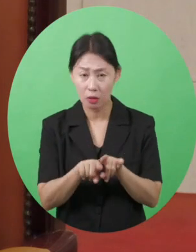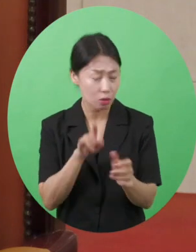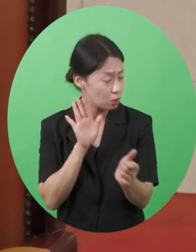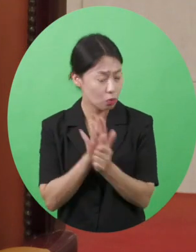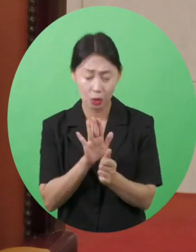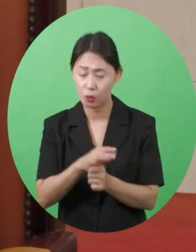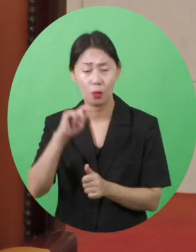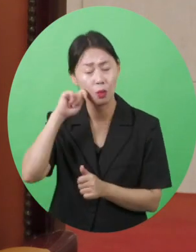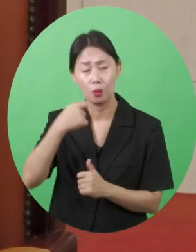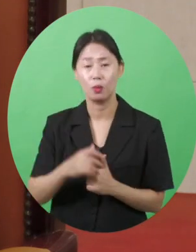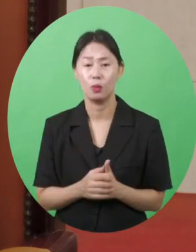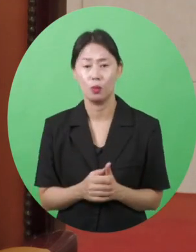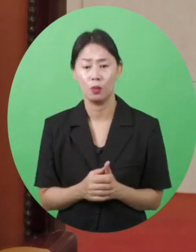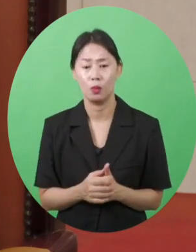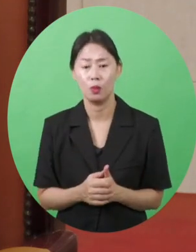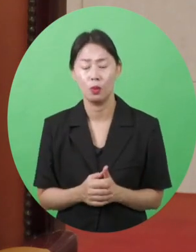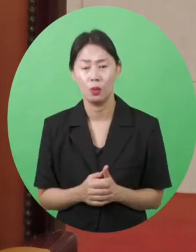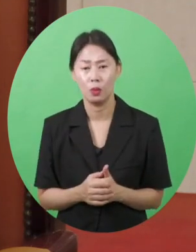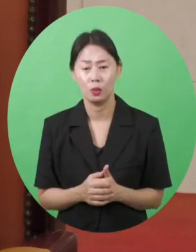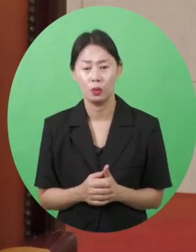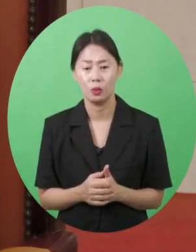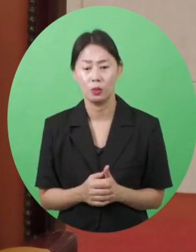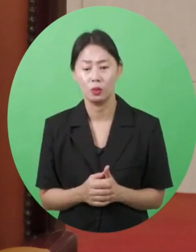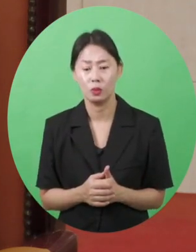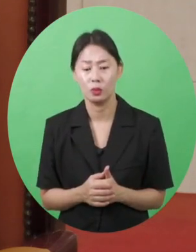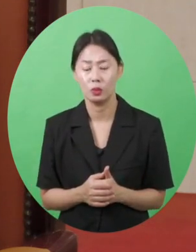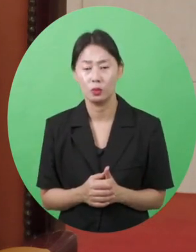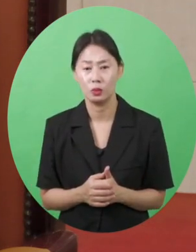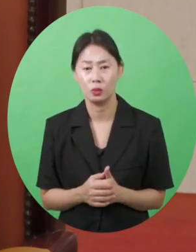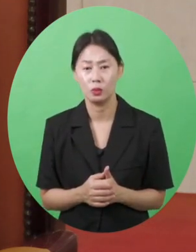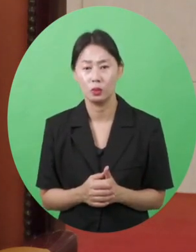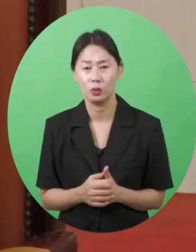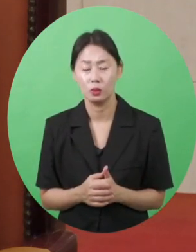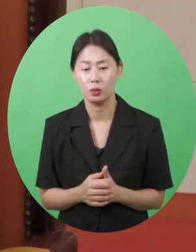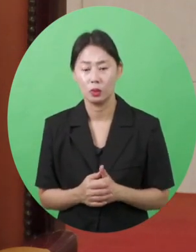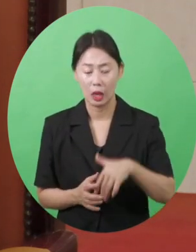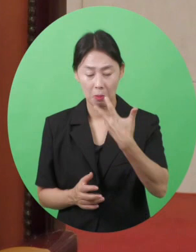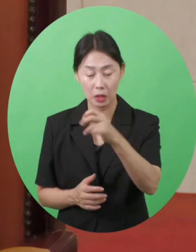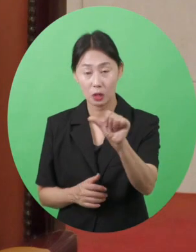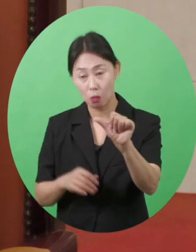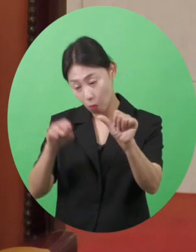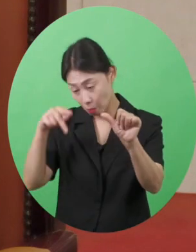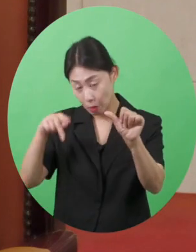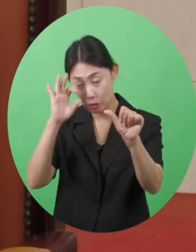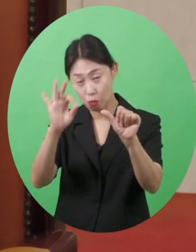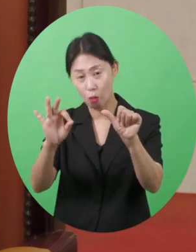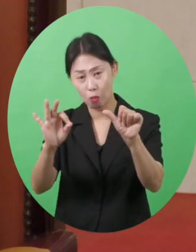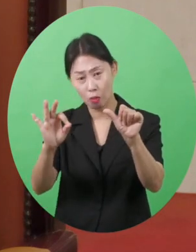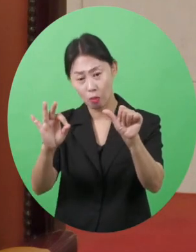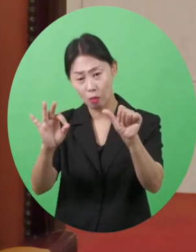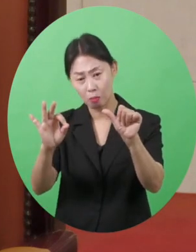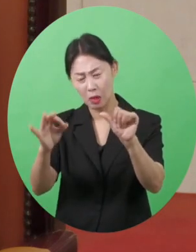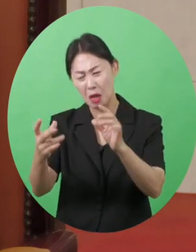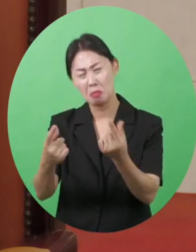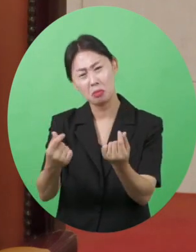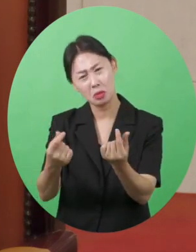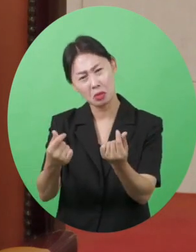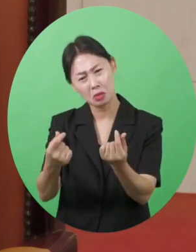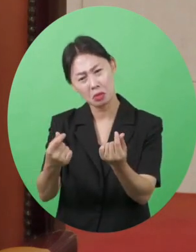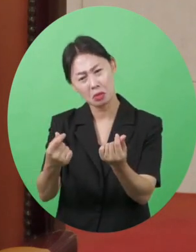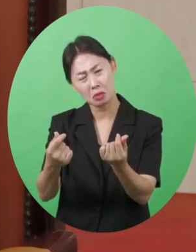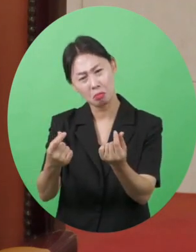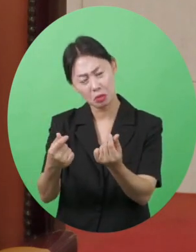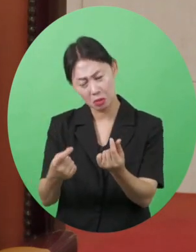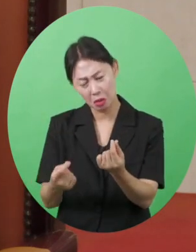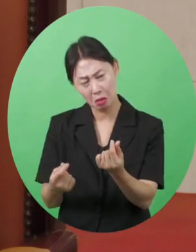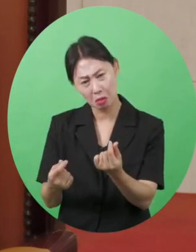지원하는 것은 굉장히 어려운 상황이다 라는 말씀을 드리고 있고요. 그 85페이지 보면 유사시설의 인력 배치와의